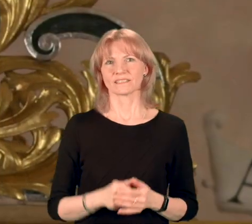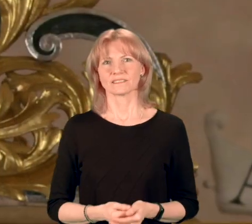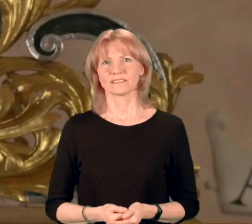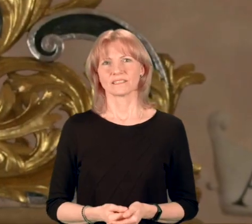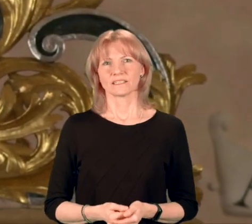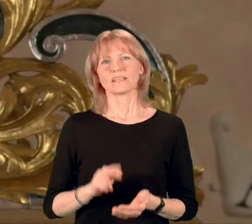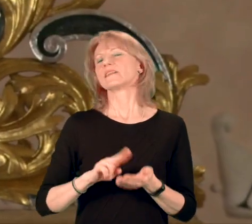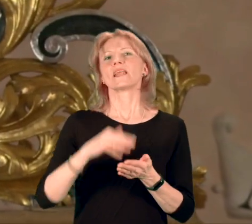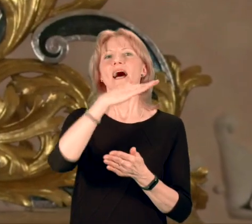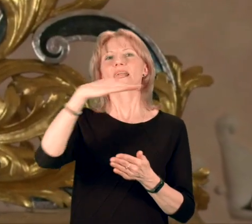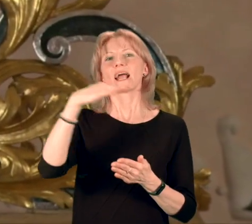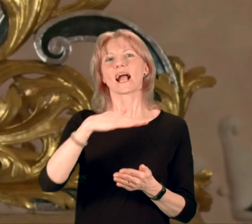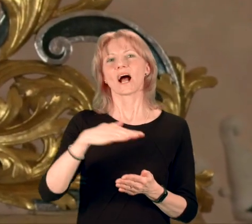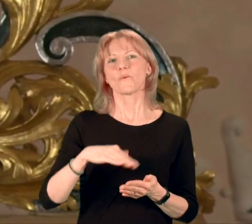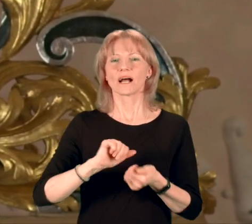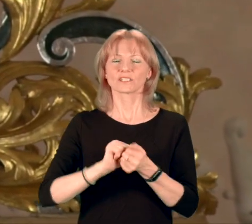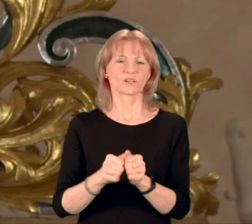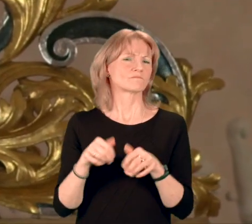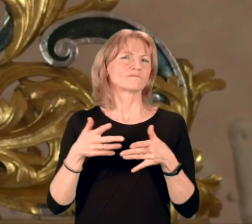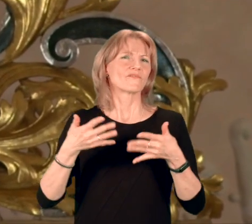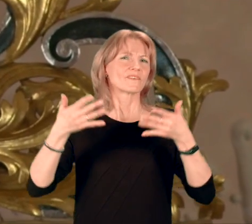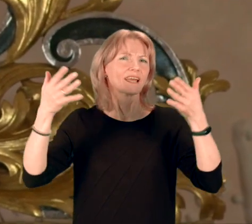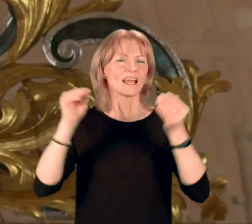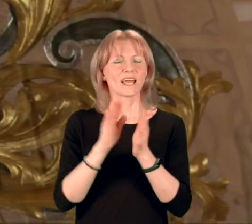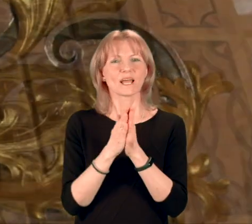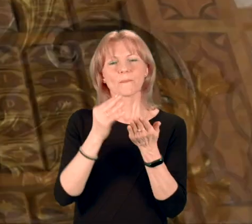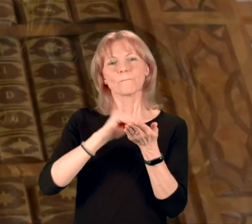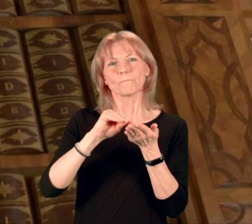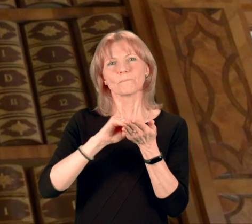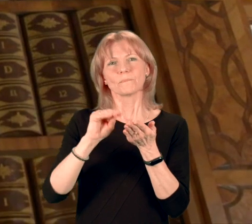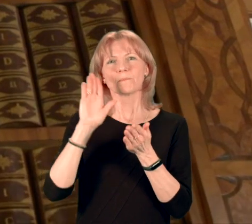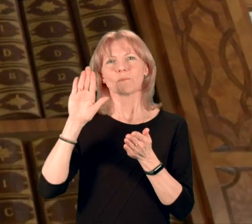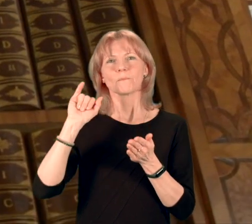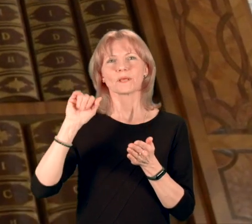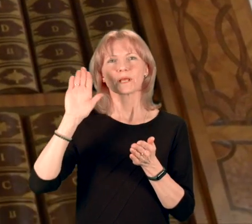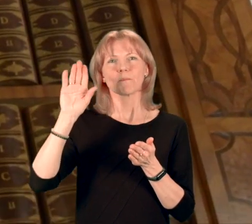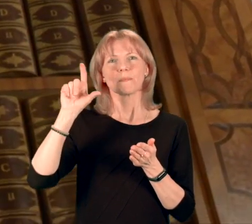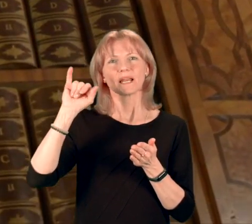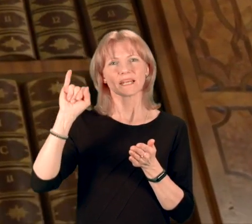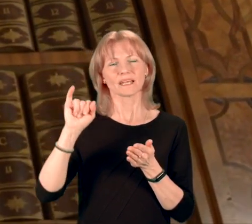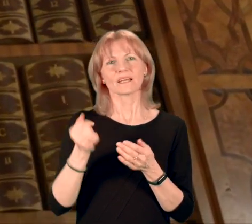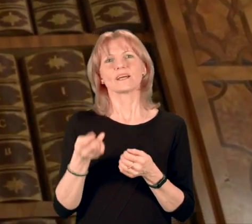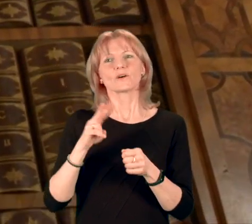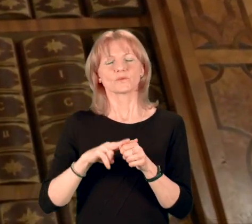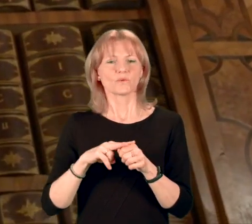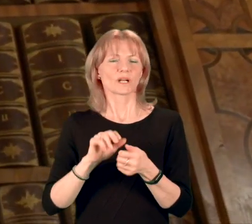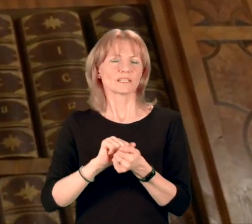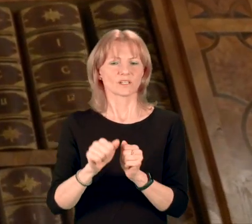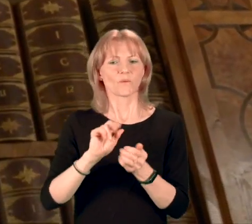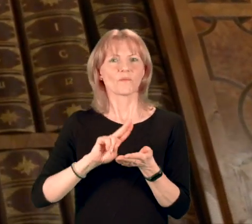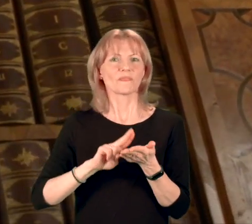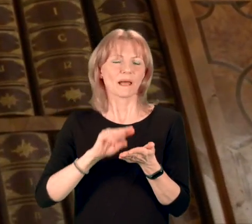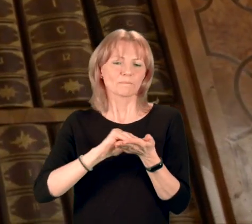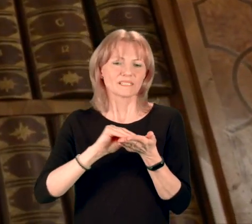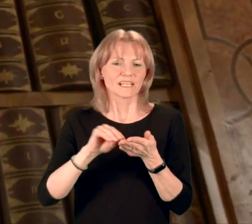Na regałach znajdują się tu liczne egzemplarze Biblii pochodzące z różnych epok, oficyn drukarskich i w różnych językach,